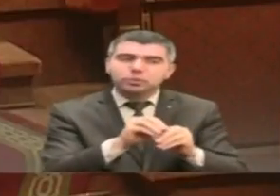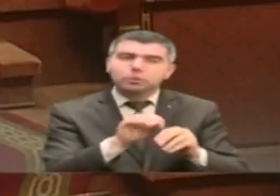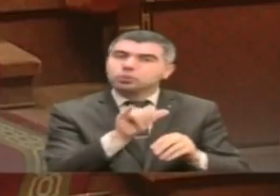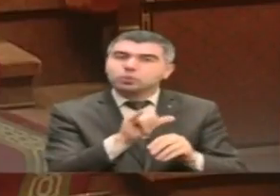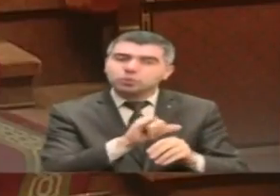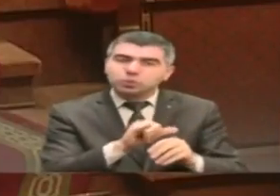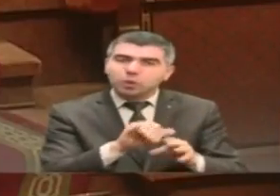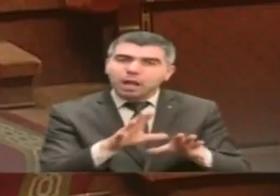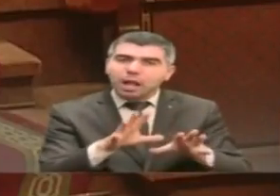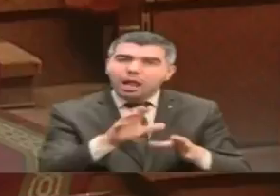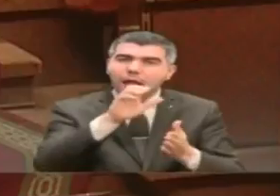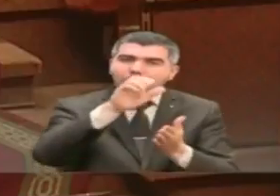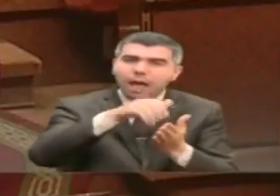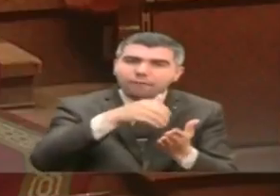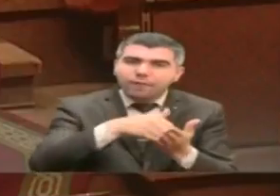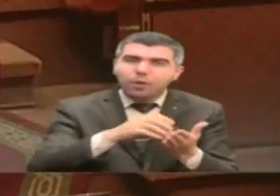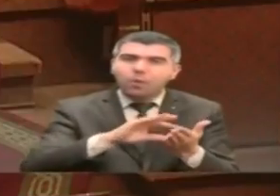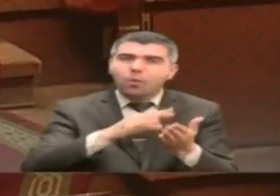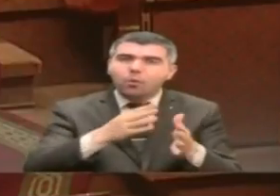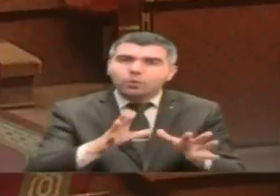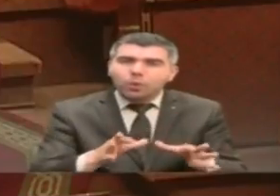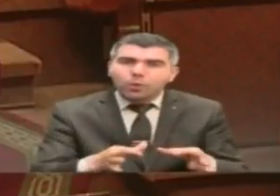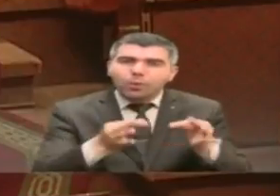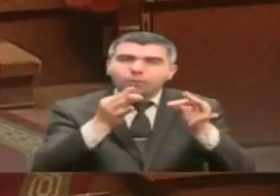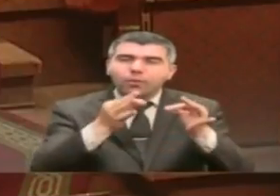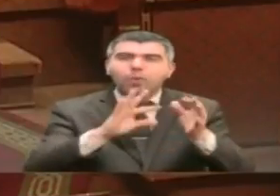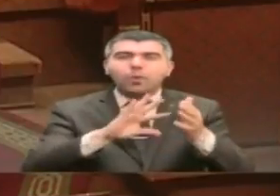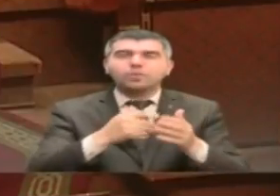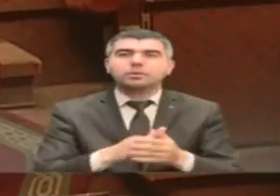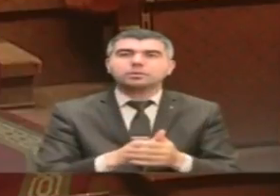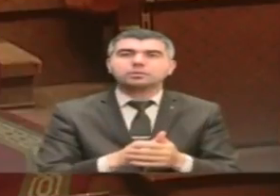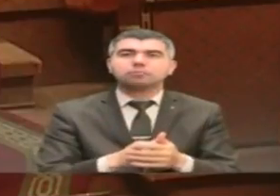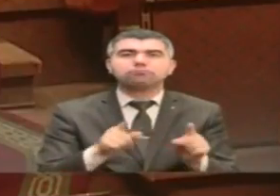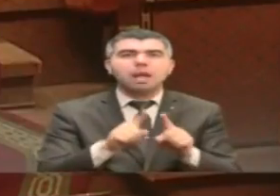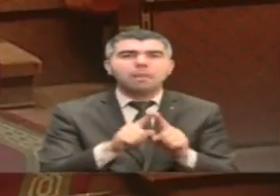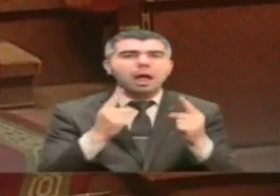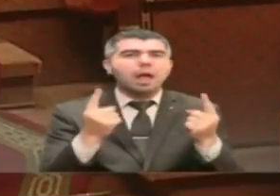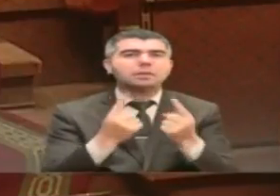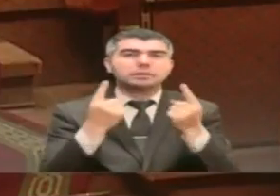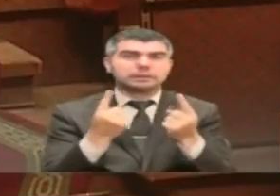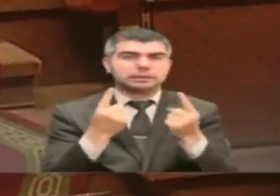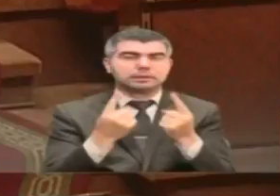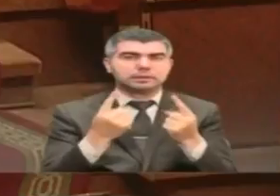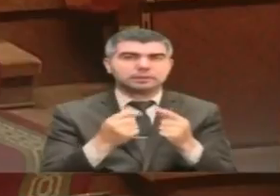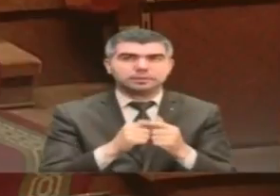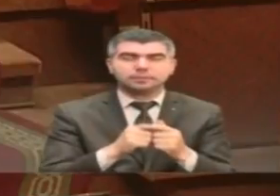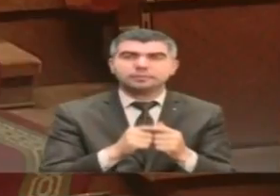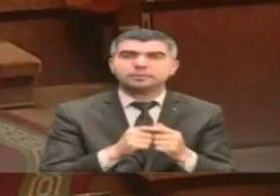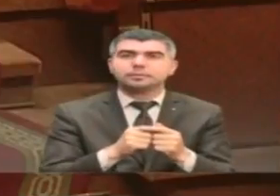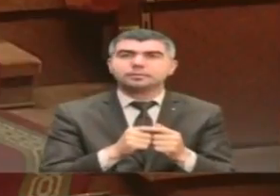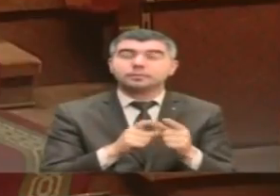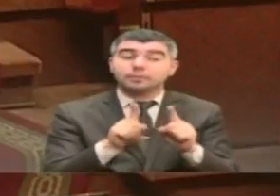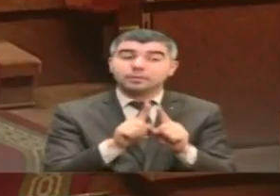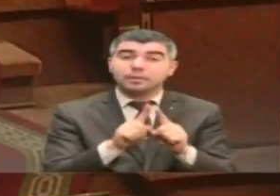استخراجها، ثم كذلك دراسه التاثير على البيئه الى غير ذلك. وعاده وهذا هو اللي جاري به العمل، كاينه